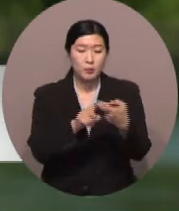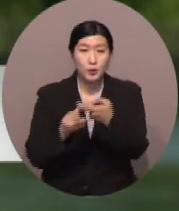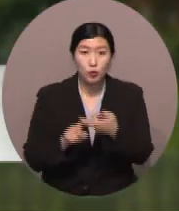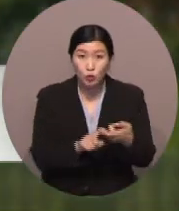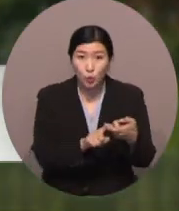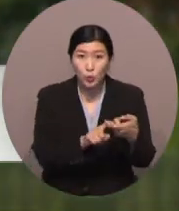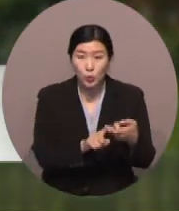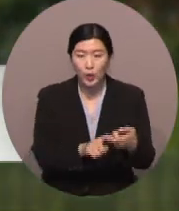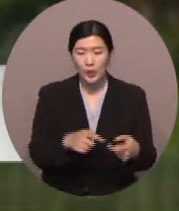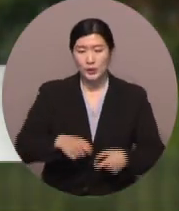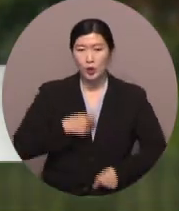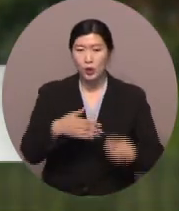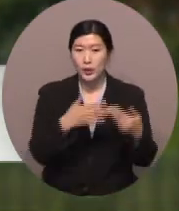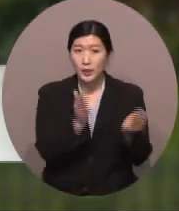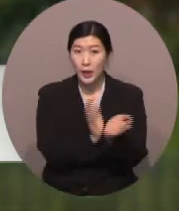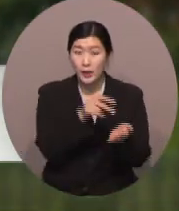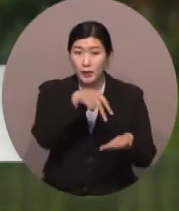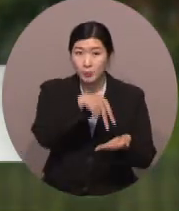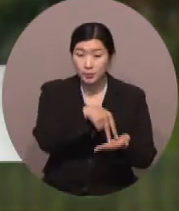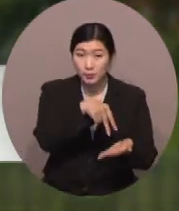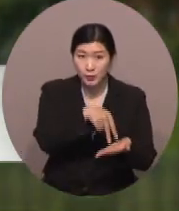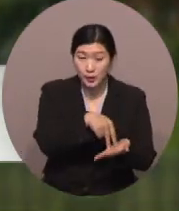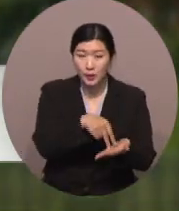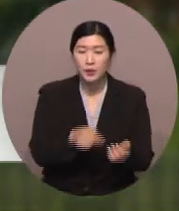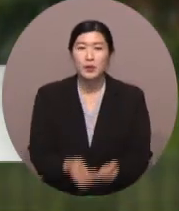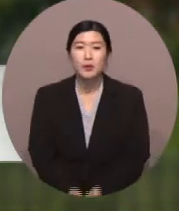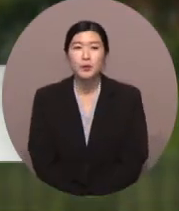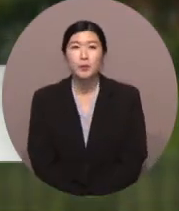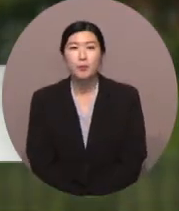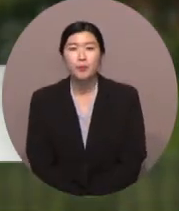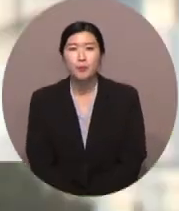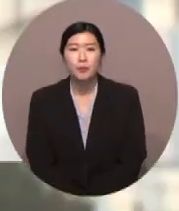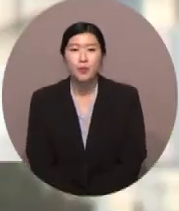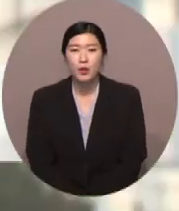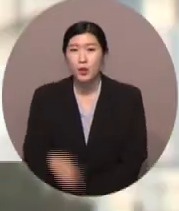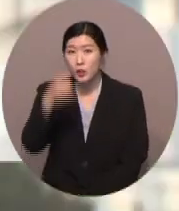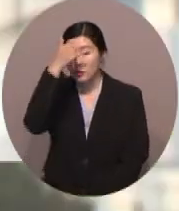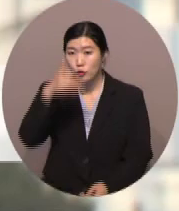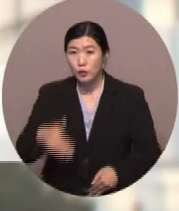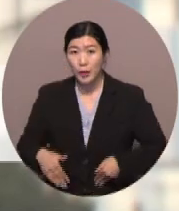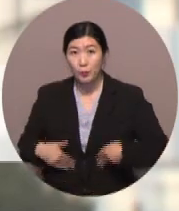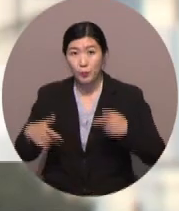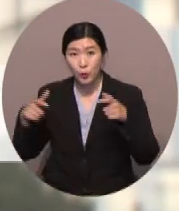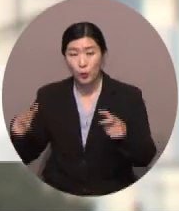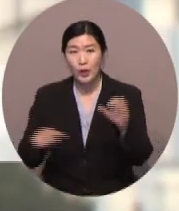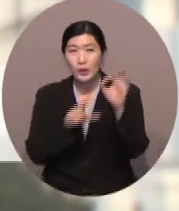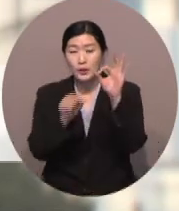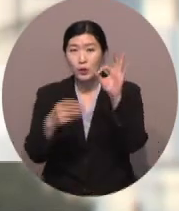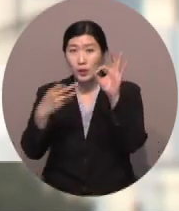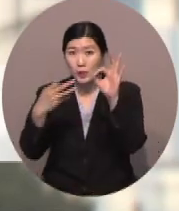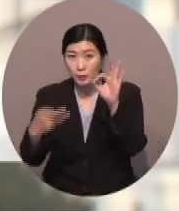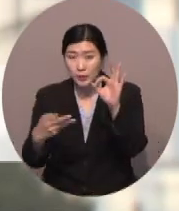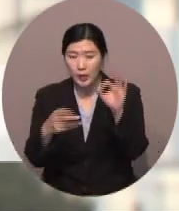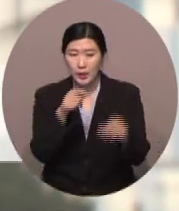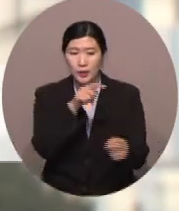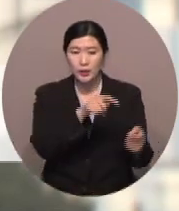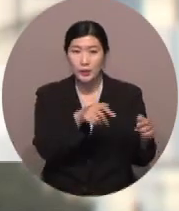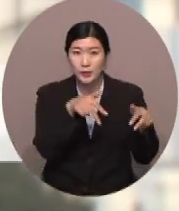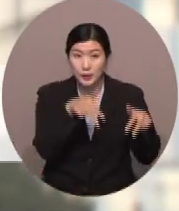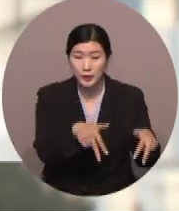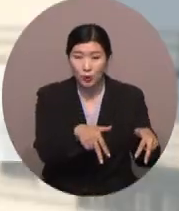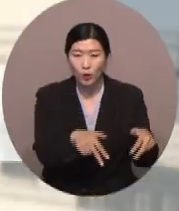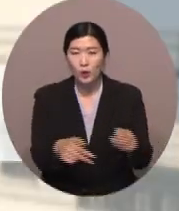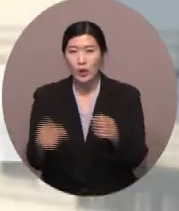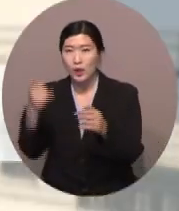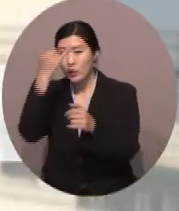공공운수노조와 정의당 충남도당은 각각 성명을 내고 충남도가 지난 13일 정의로운 산업전환 위원회의